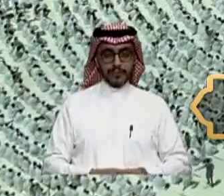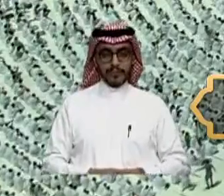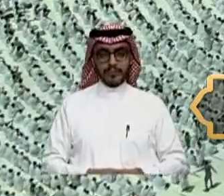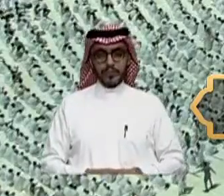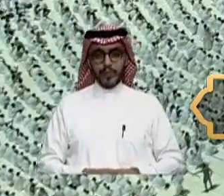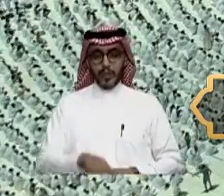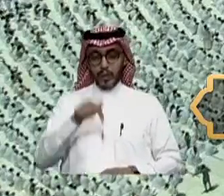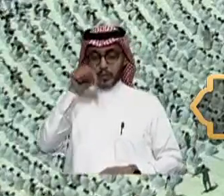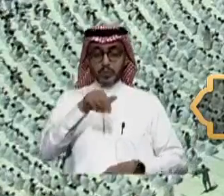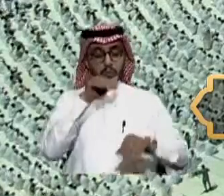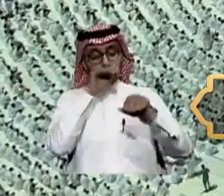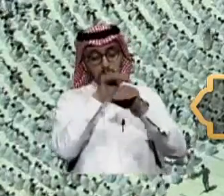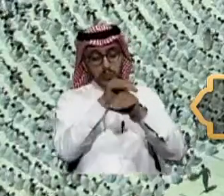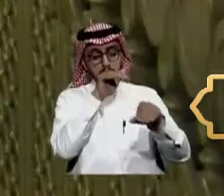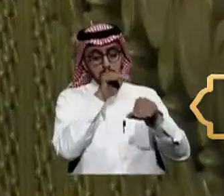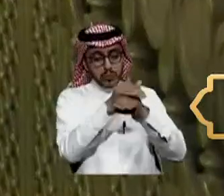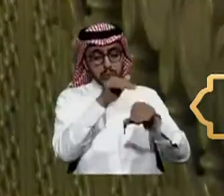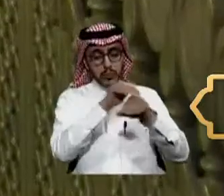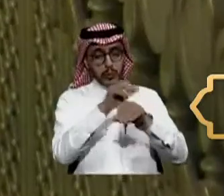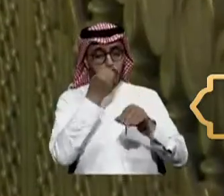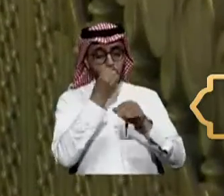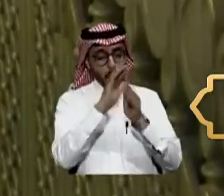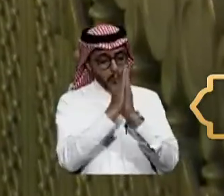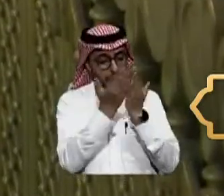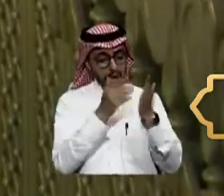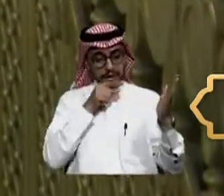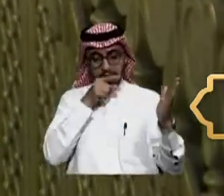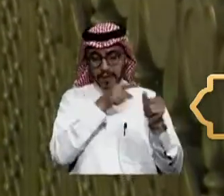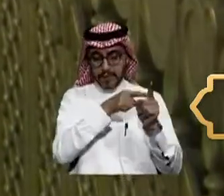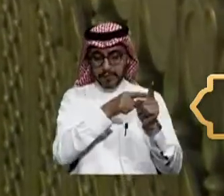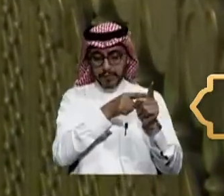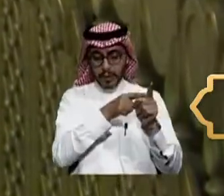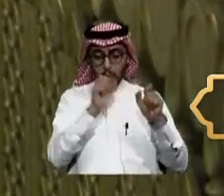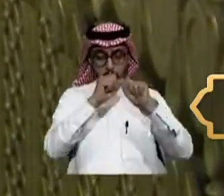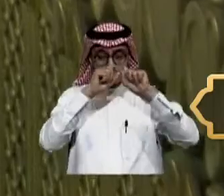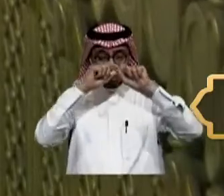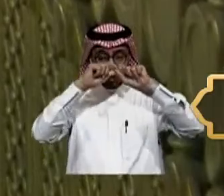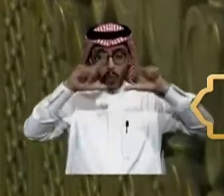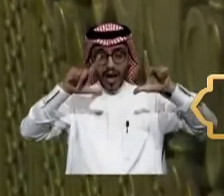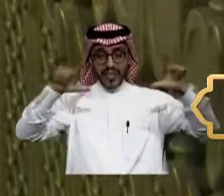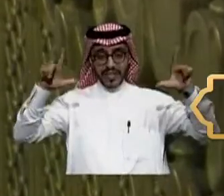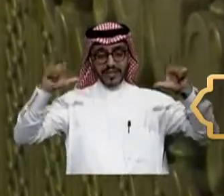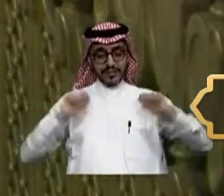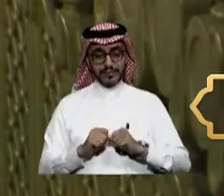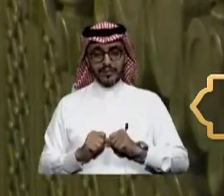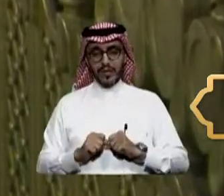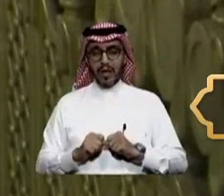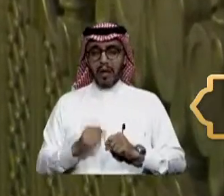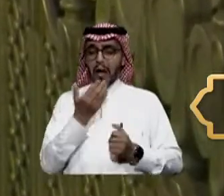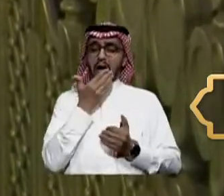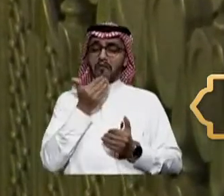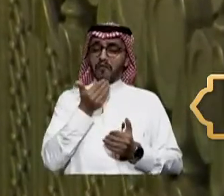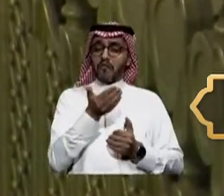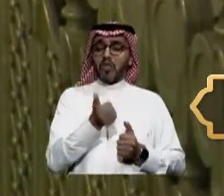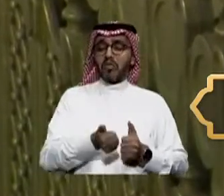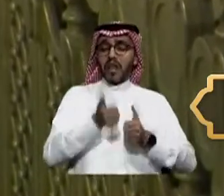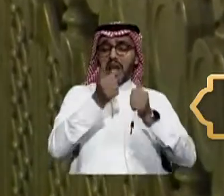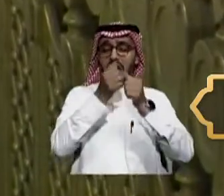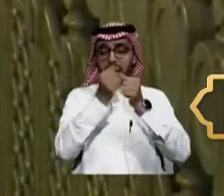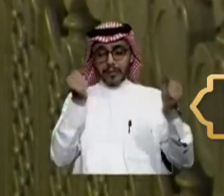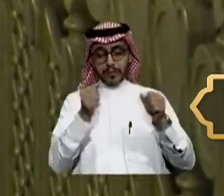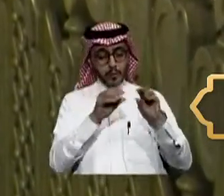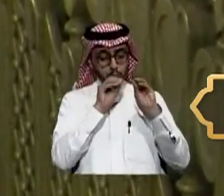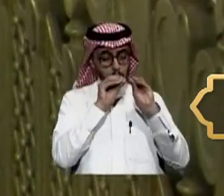وفي هذه المدارسه القرانيه يا عباد الله دلاله ظاهره على الفضل العظيم